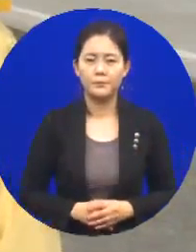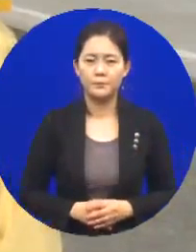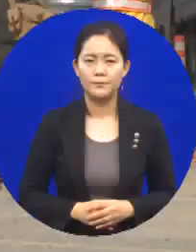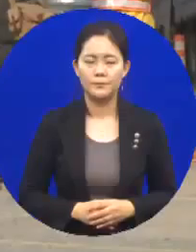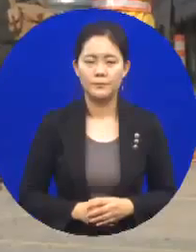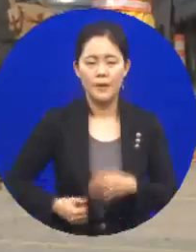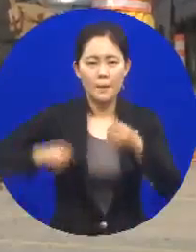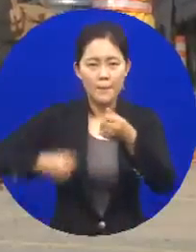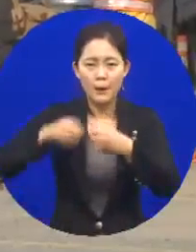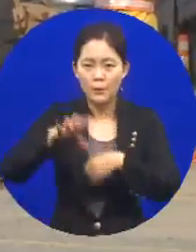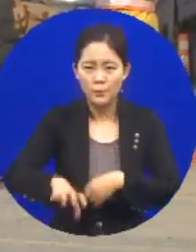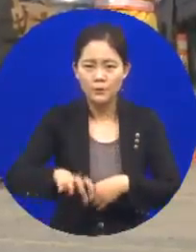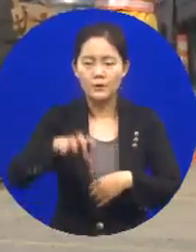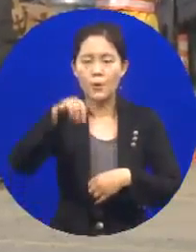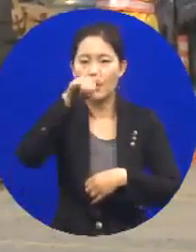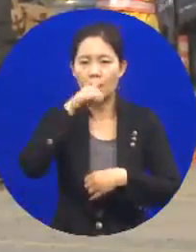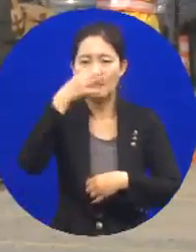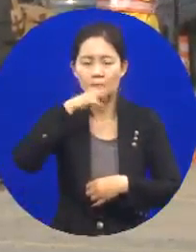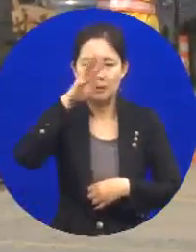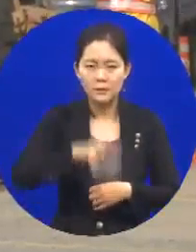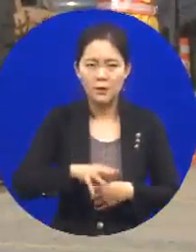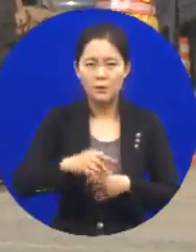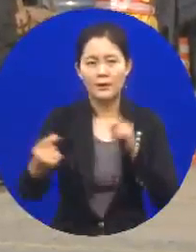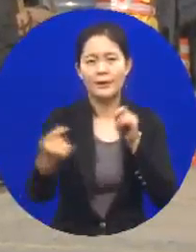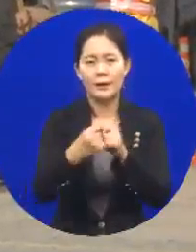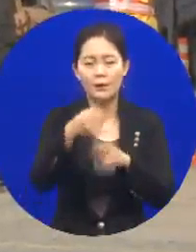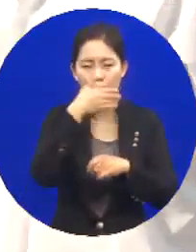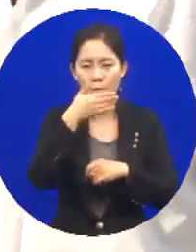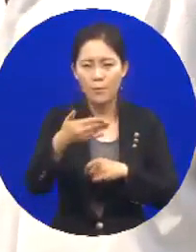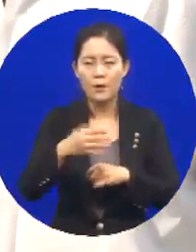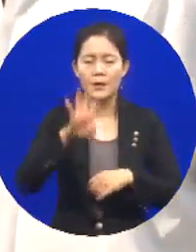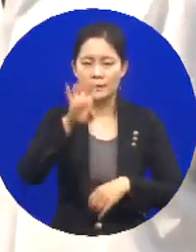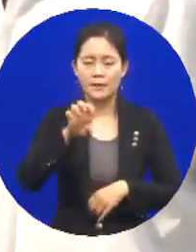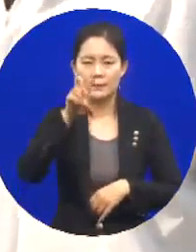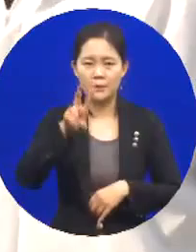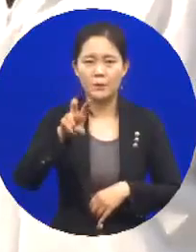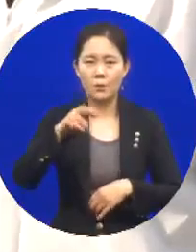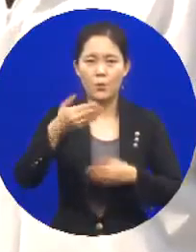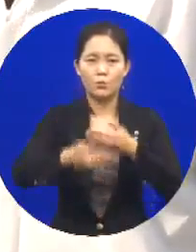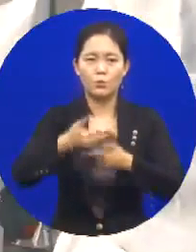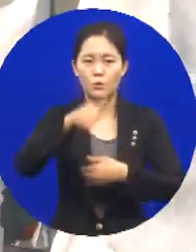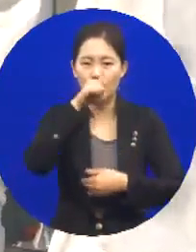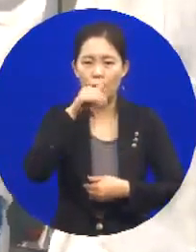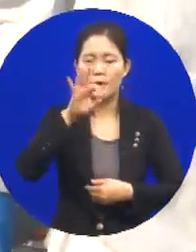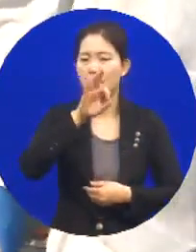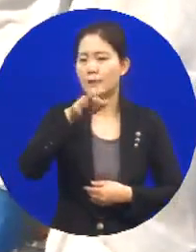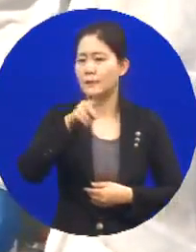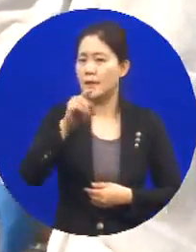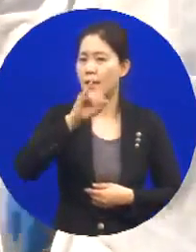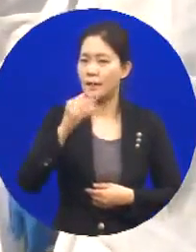다하겠습니다. 방역초소는 AI 발생지인 이천 마장면과 연결되는 국도 42호선 양지면